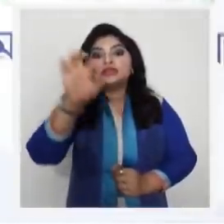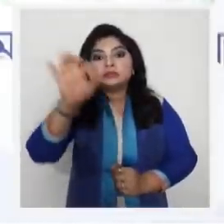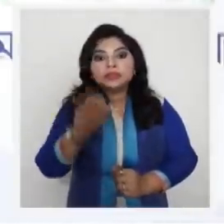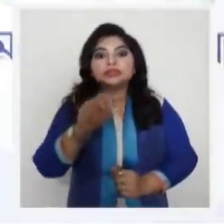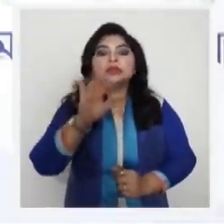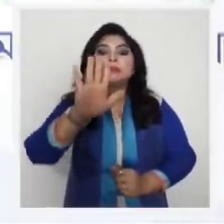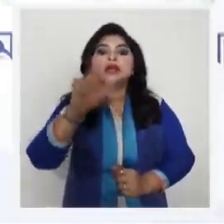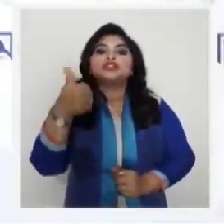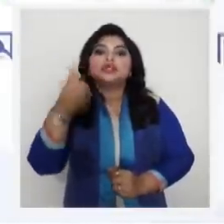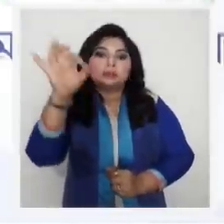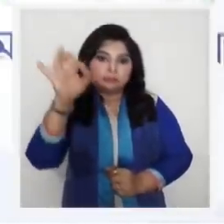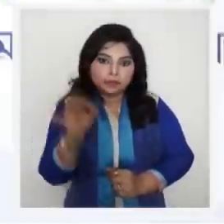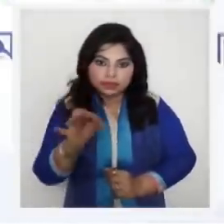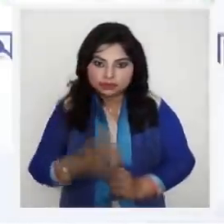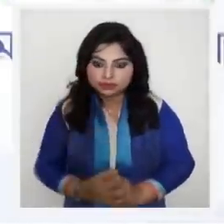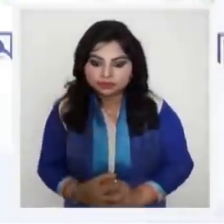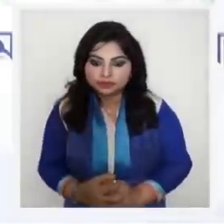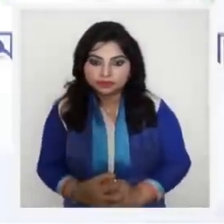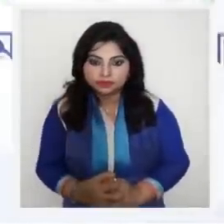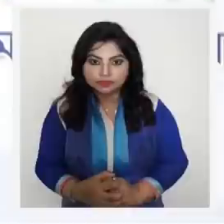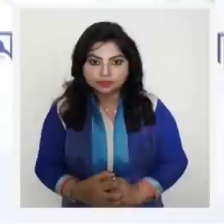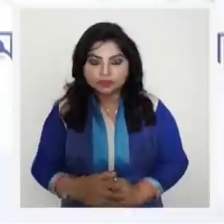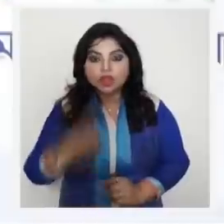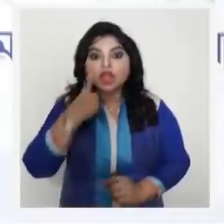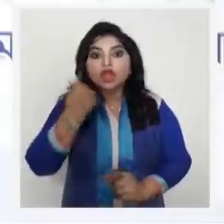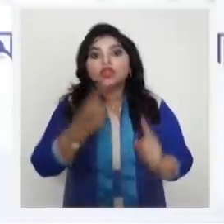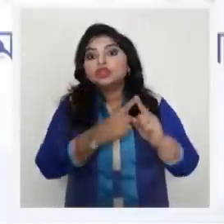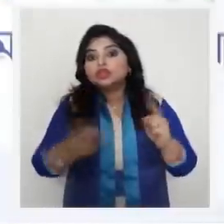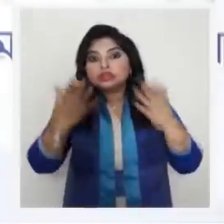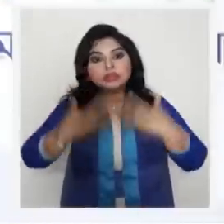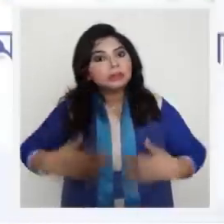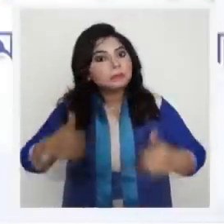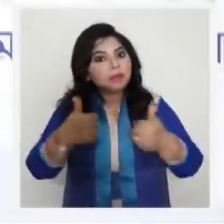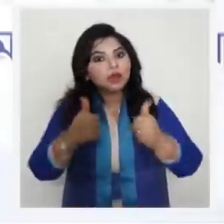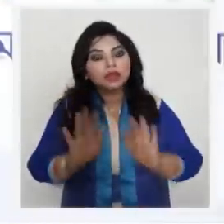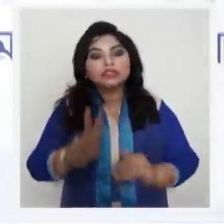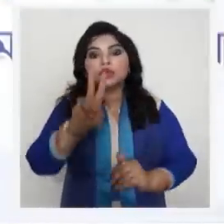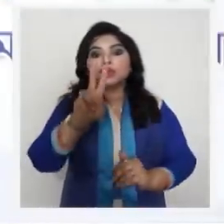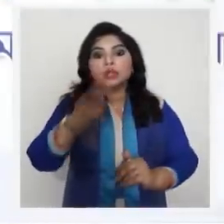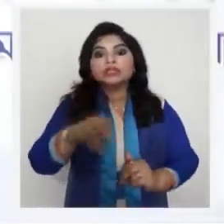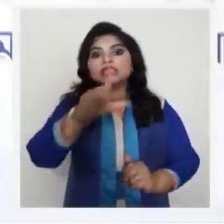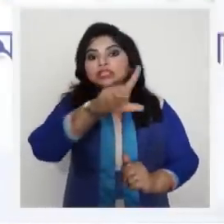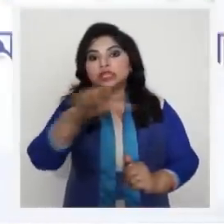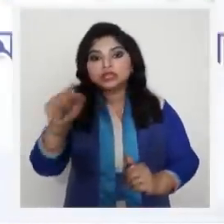1,05,535 জন। গত 24 ঘন্টায় শনাক্তের হার 21.56%।